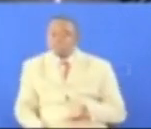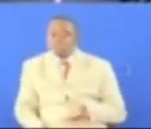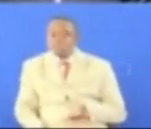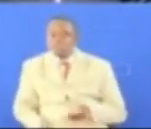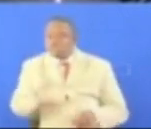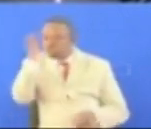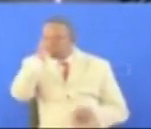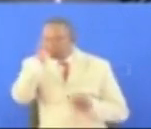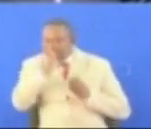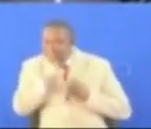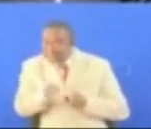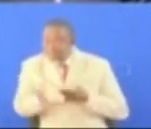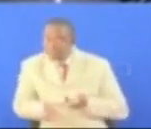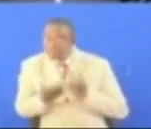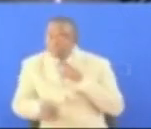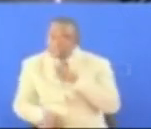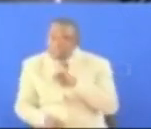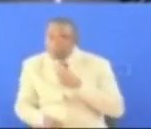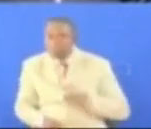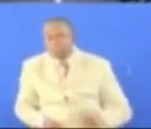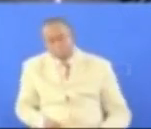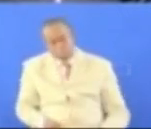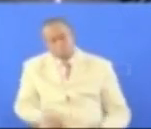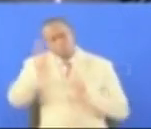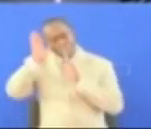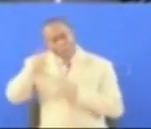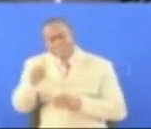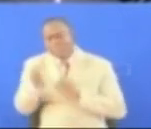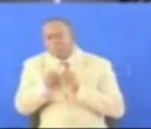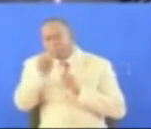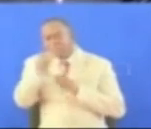Tutafute mbinu za kuwasaidia wale watoto wetu.